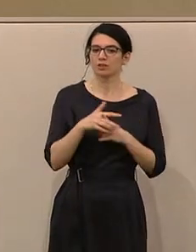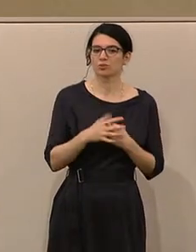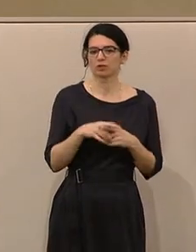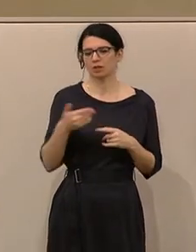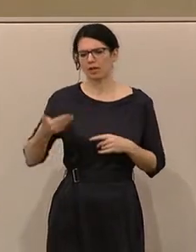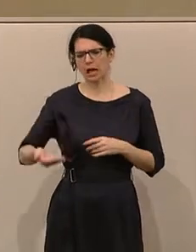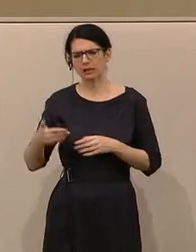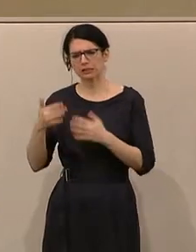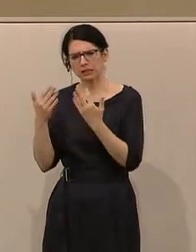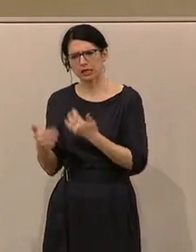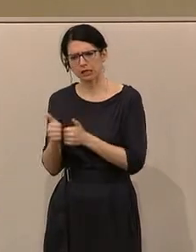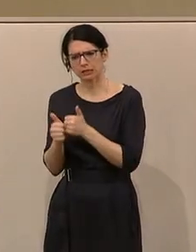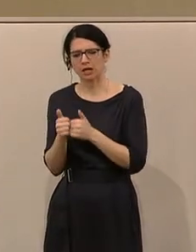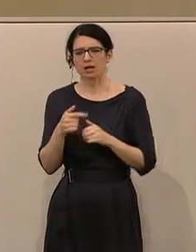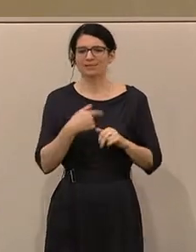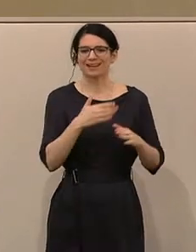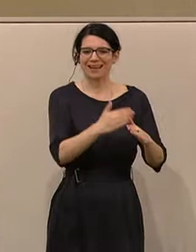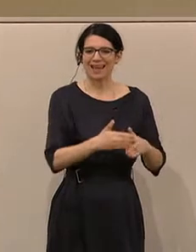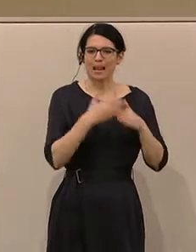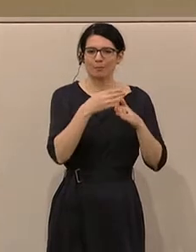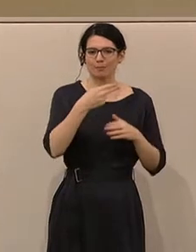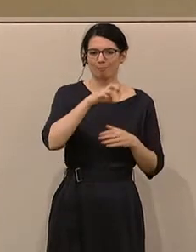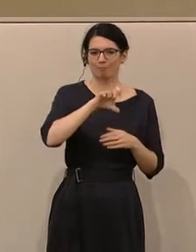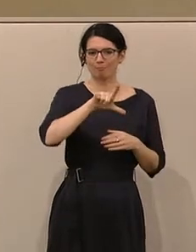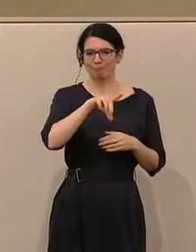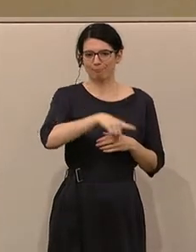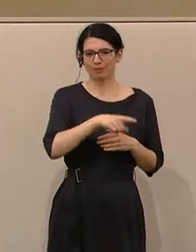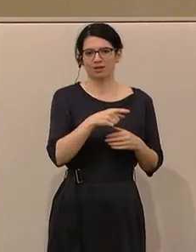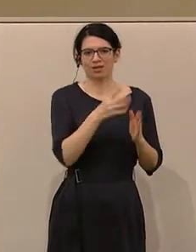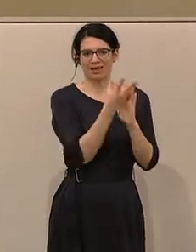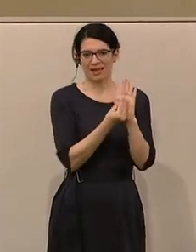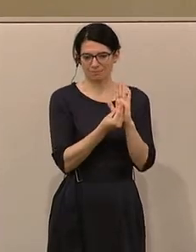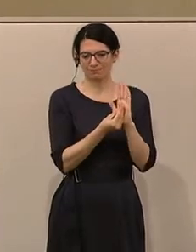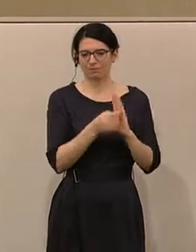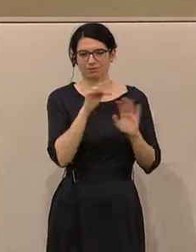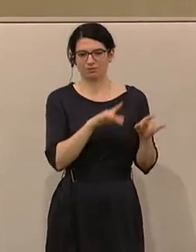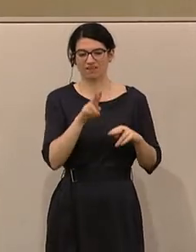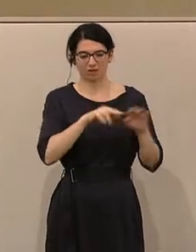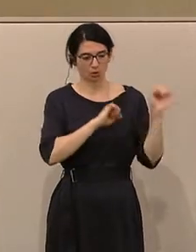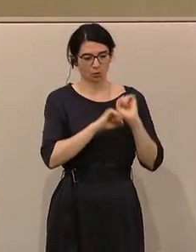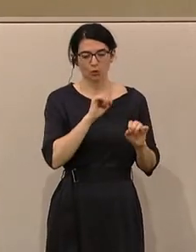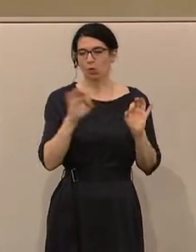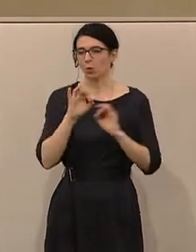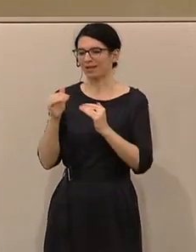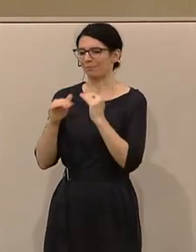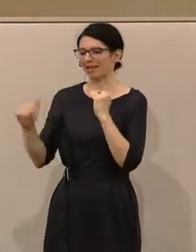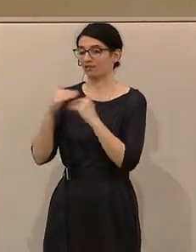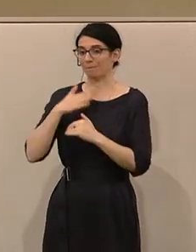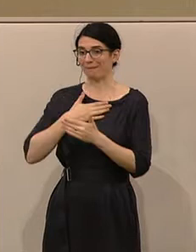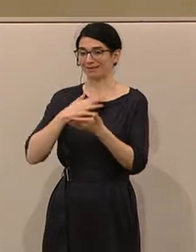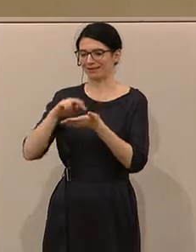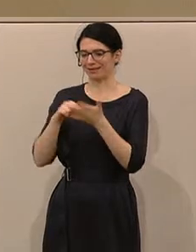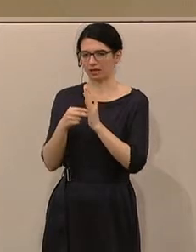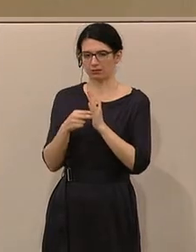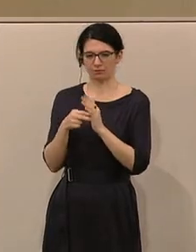Gehaltsrechner, diese Help-App für Frauen, wenn sie in Not geraten sind, aber auch die Plattform Meine Technik, wo Mädchen sich